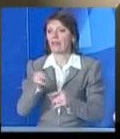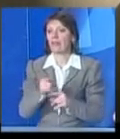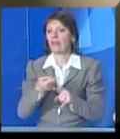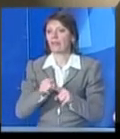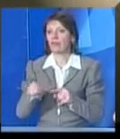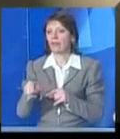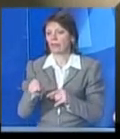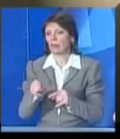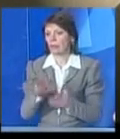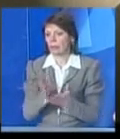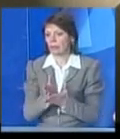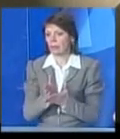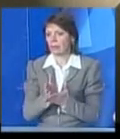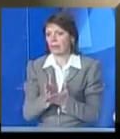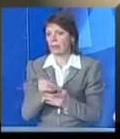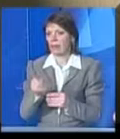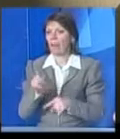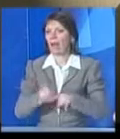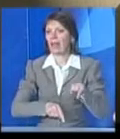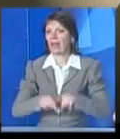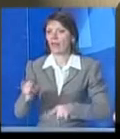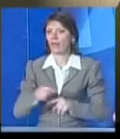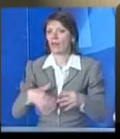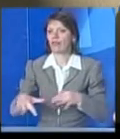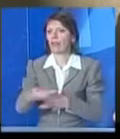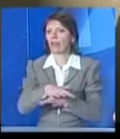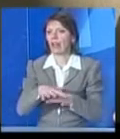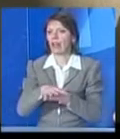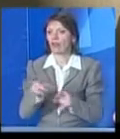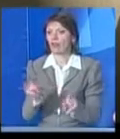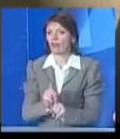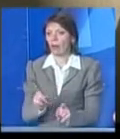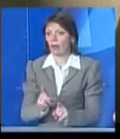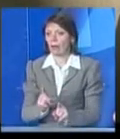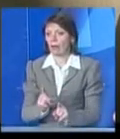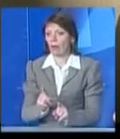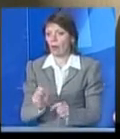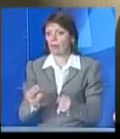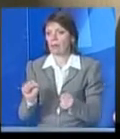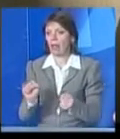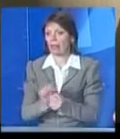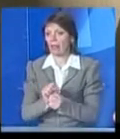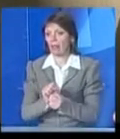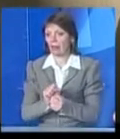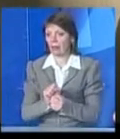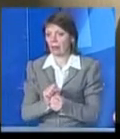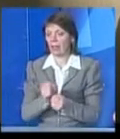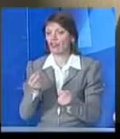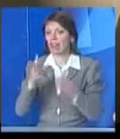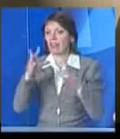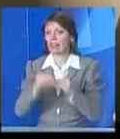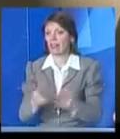є. Там рідному за все вклонився краю, ще не стемнів, і ще не згас мій